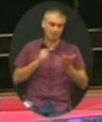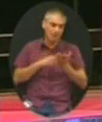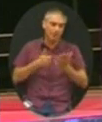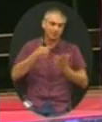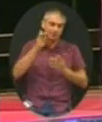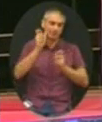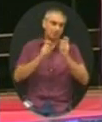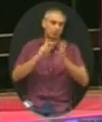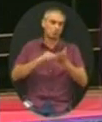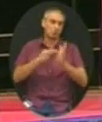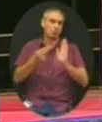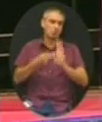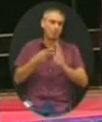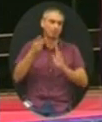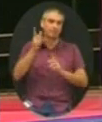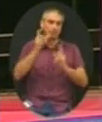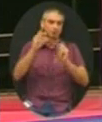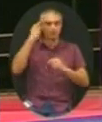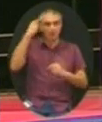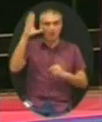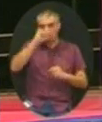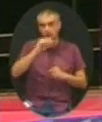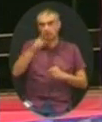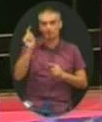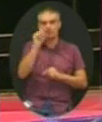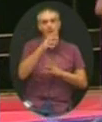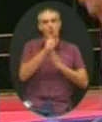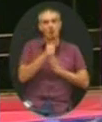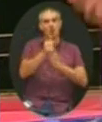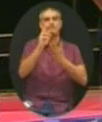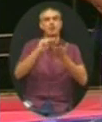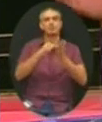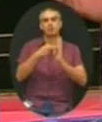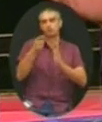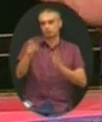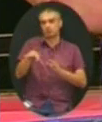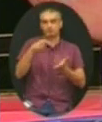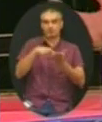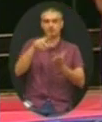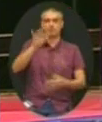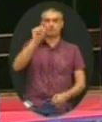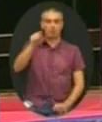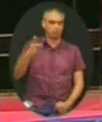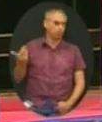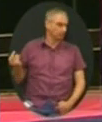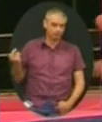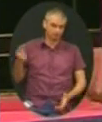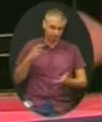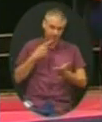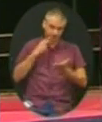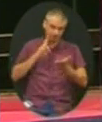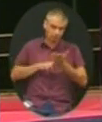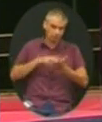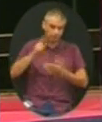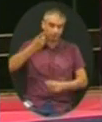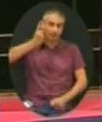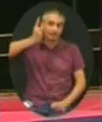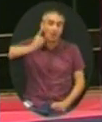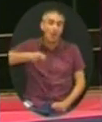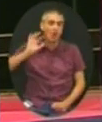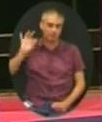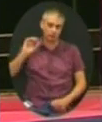שרים הם אנשים פוליטיים, הם אנשים עם אג'נדות, הם אנשים שבאו להוביל מדיניות שעליה הם נבחרו. אז בוודאי שזכותה